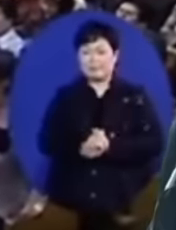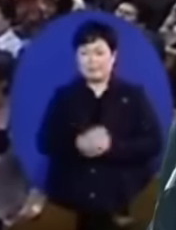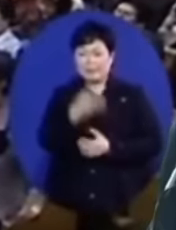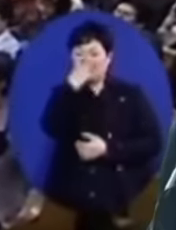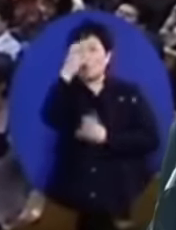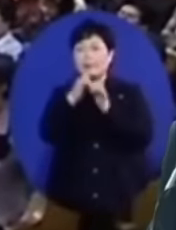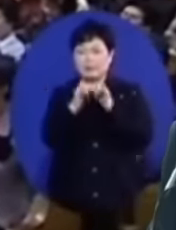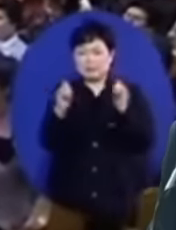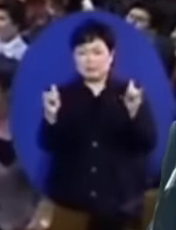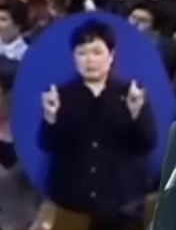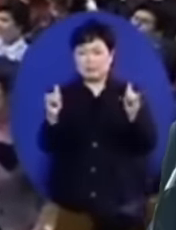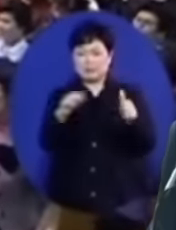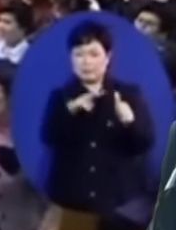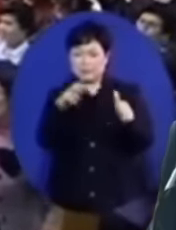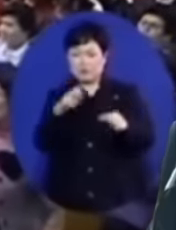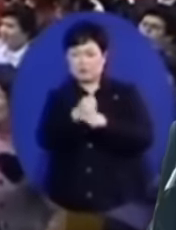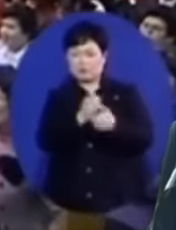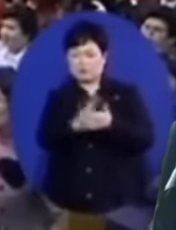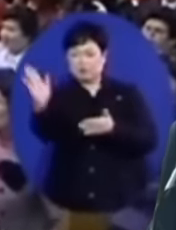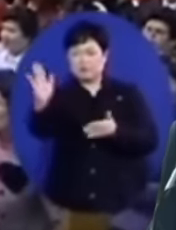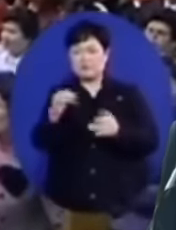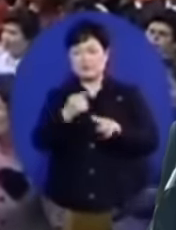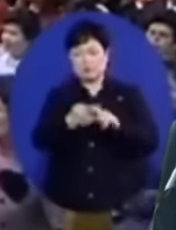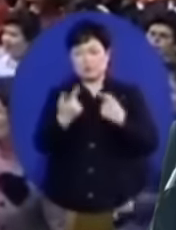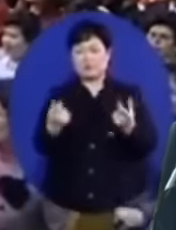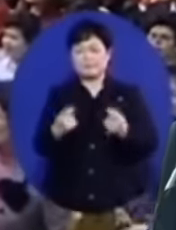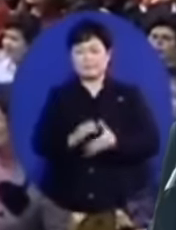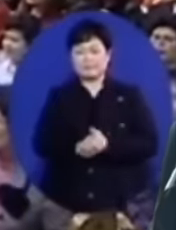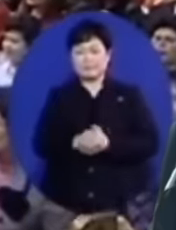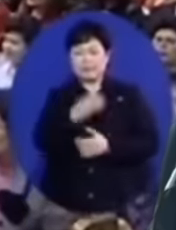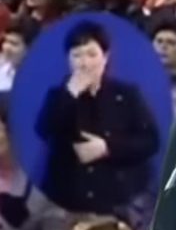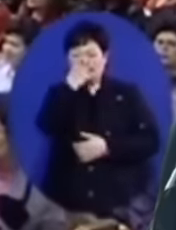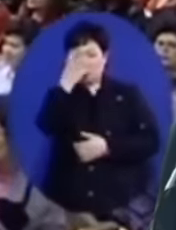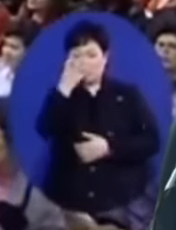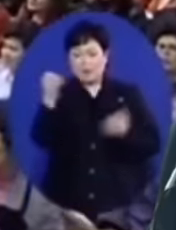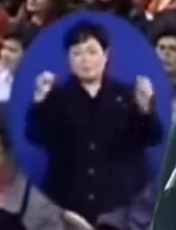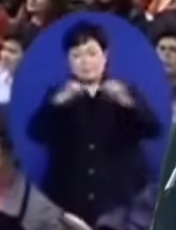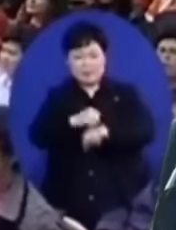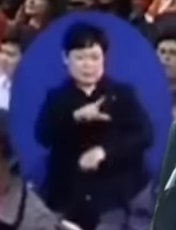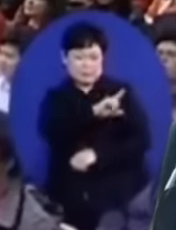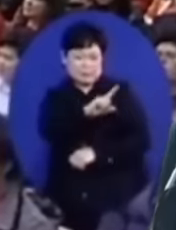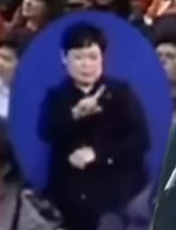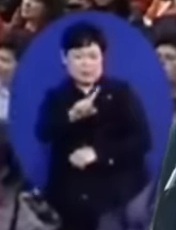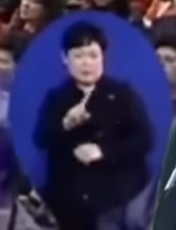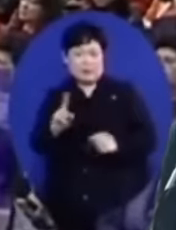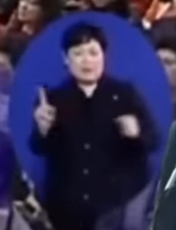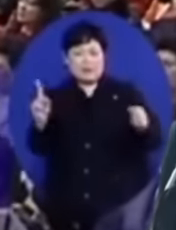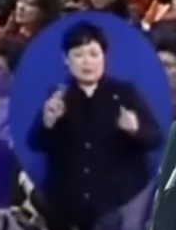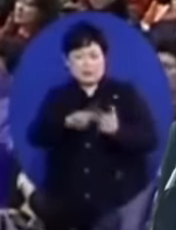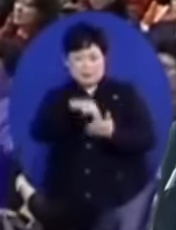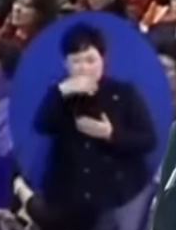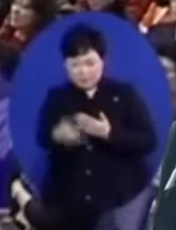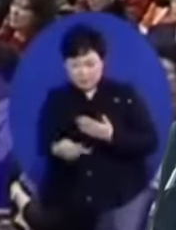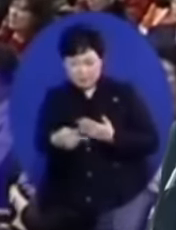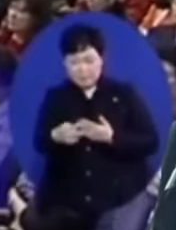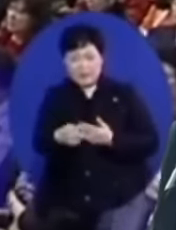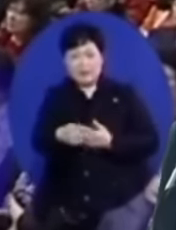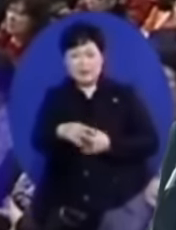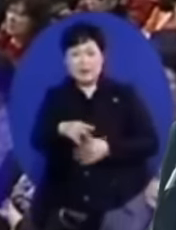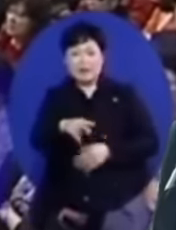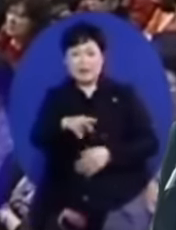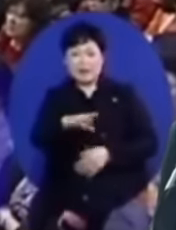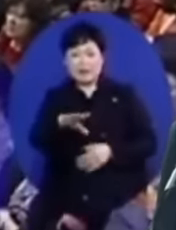교만한 자를 미워하고 물리치는 것입니다. 교만은 폐망의 선동이요 멸망의 앞잡이가 되는